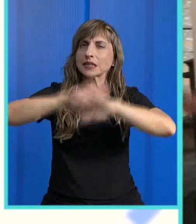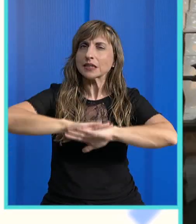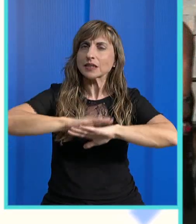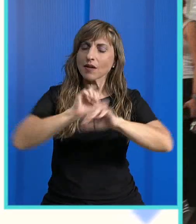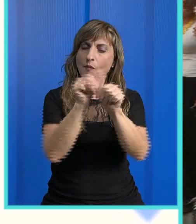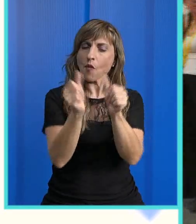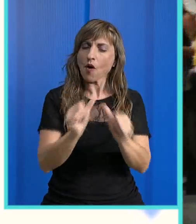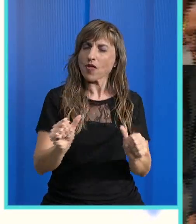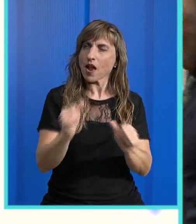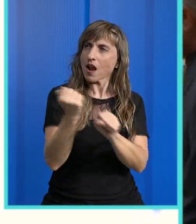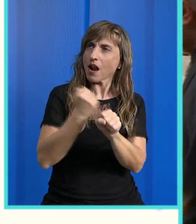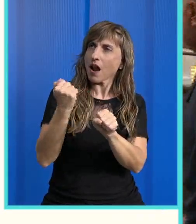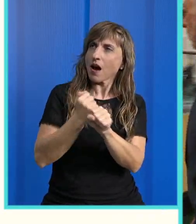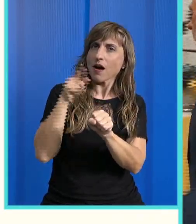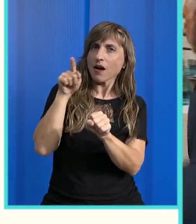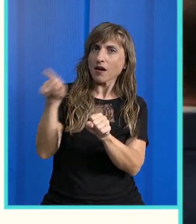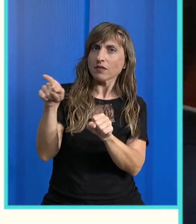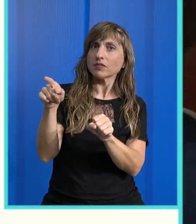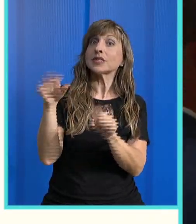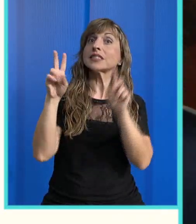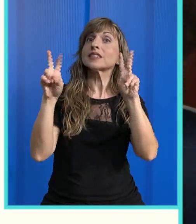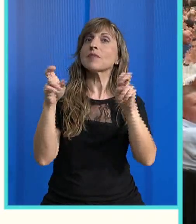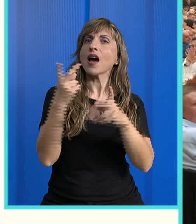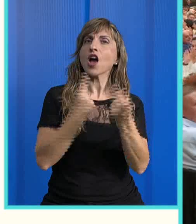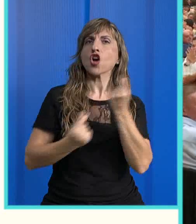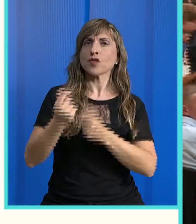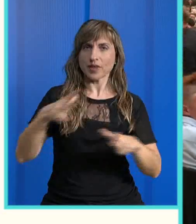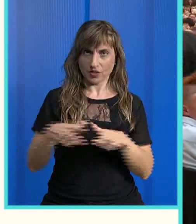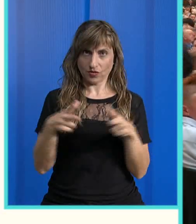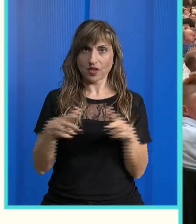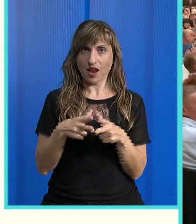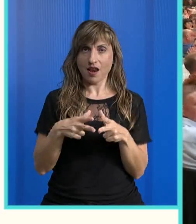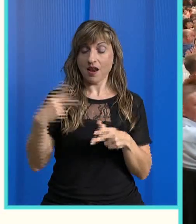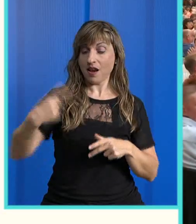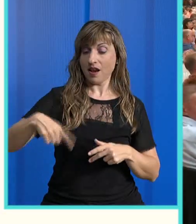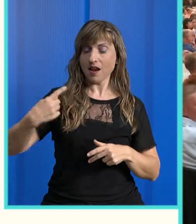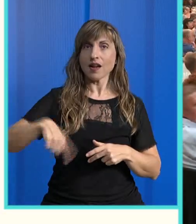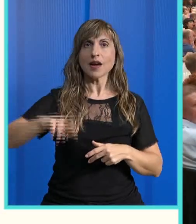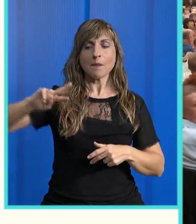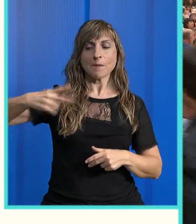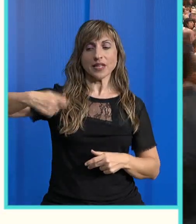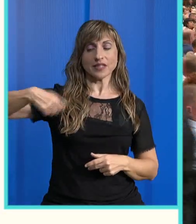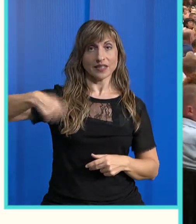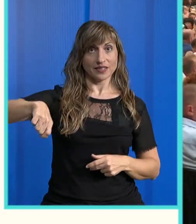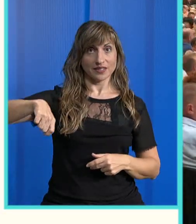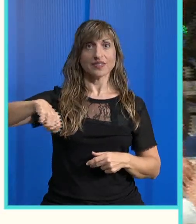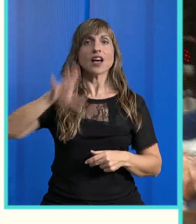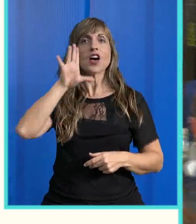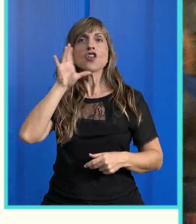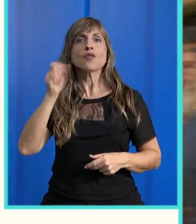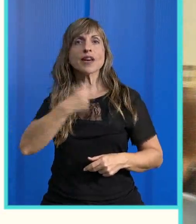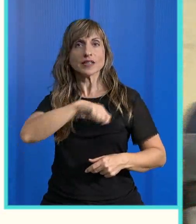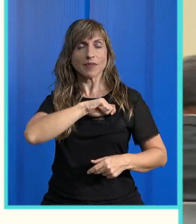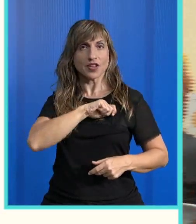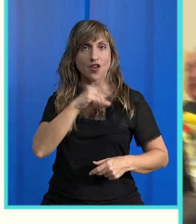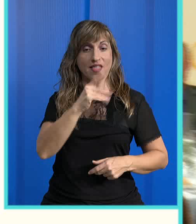laboral de direccix Tuxal basat en l'economia social. L'acta va comptar amb la presència de la vicepresidenta segona del govern espanyol, Jolanda